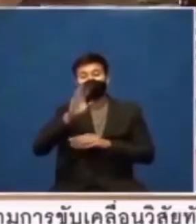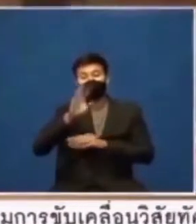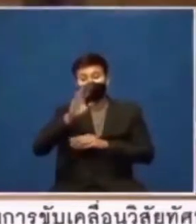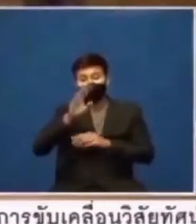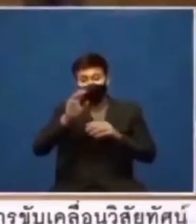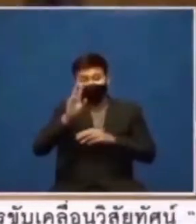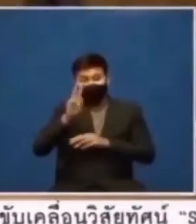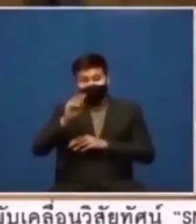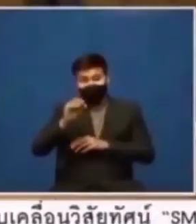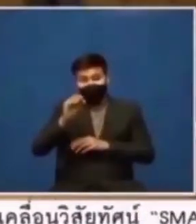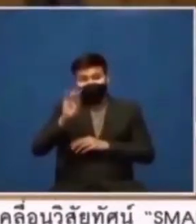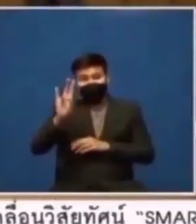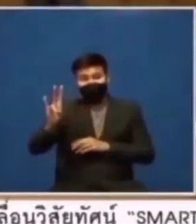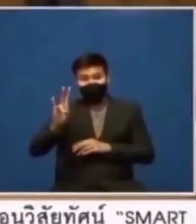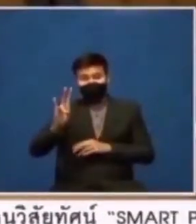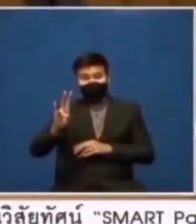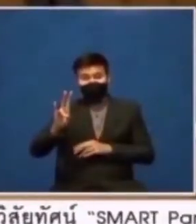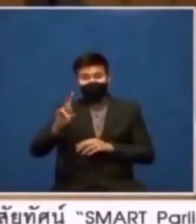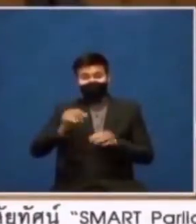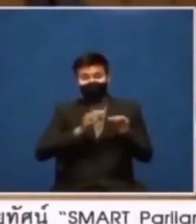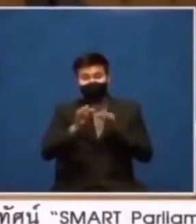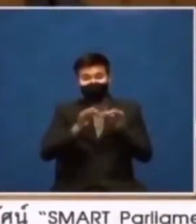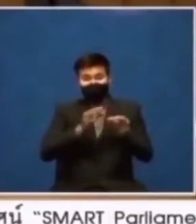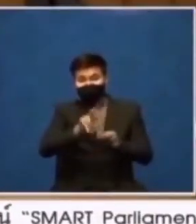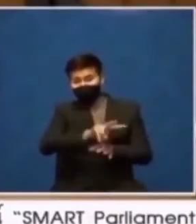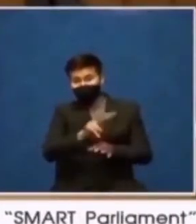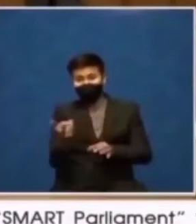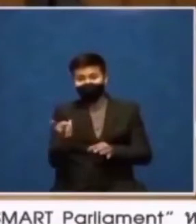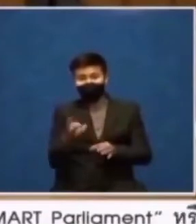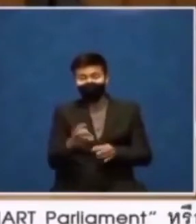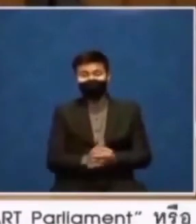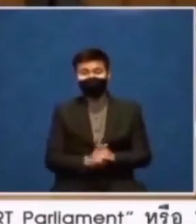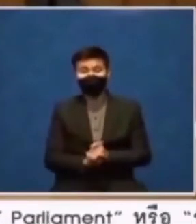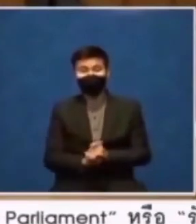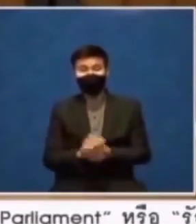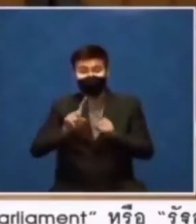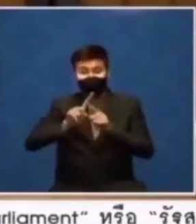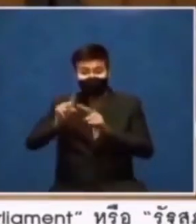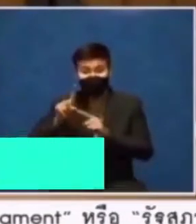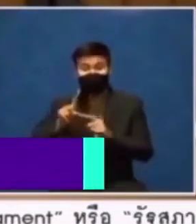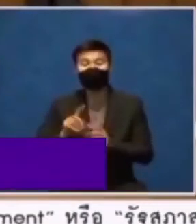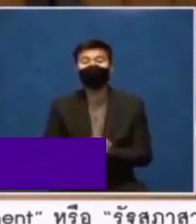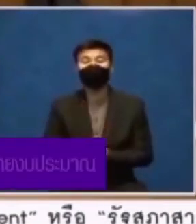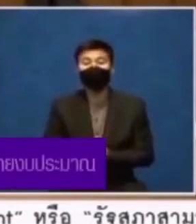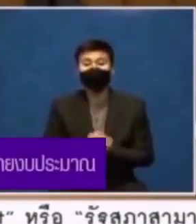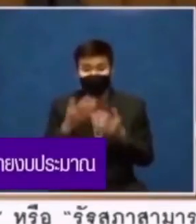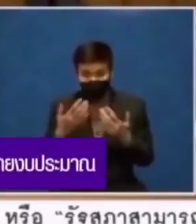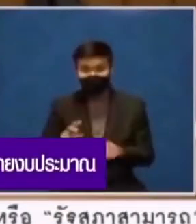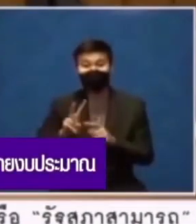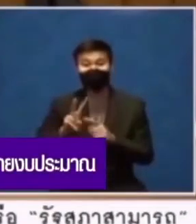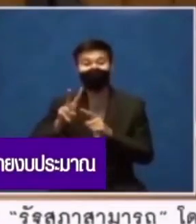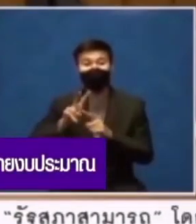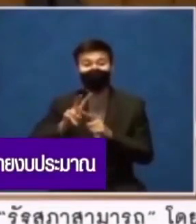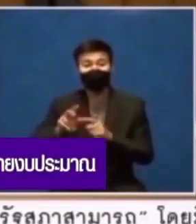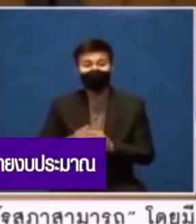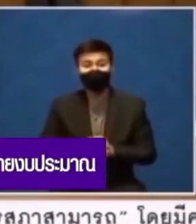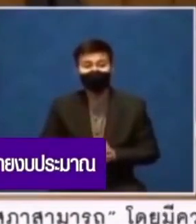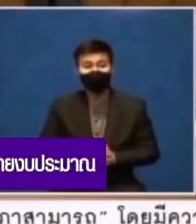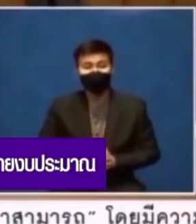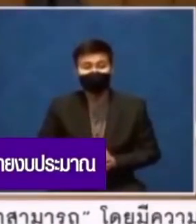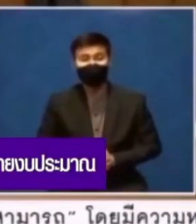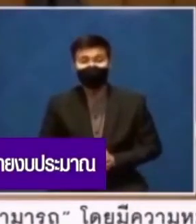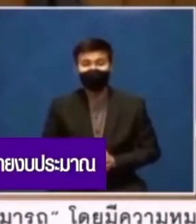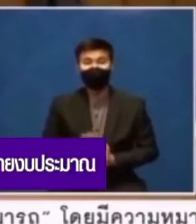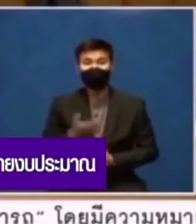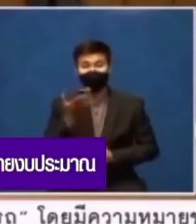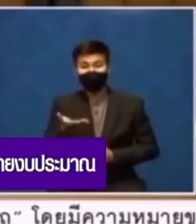ริฐสุวรรณสสสุพรรณบุรีพักชาติไทยพัฒนาค่ะ ครับ เขามีปัญหากันเรื่องแซ